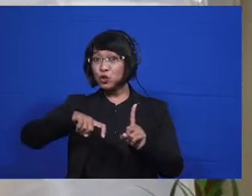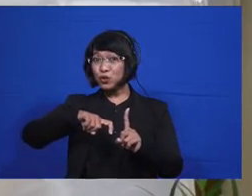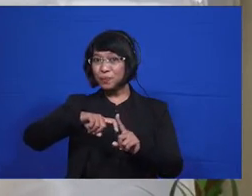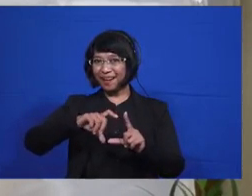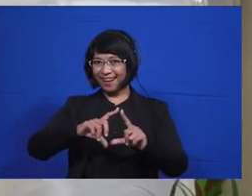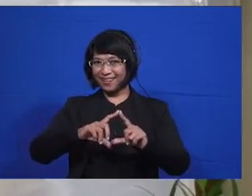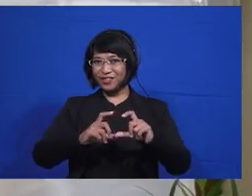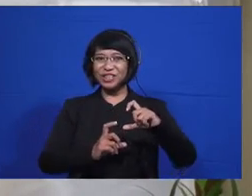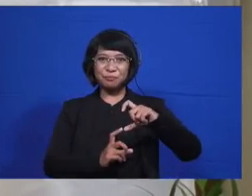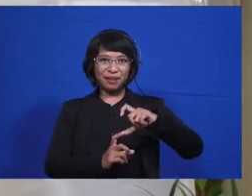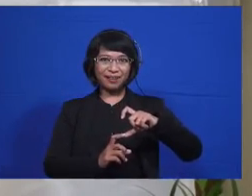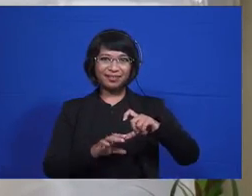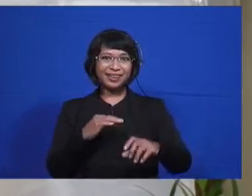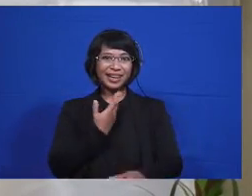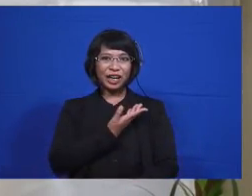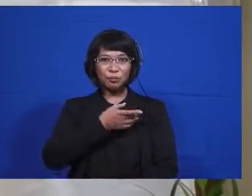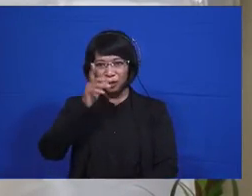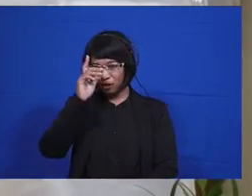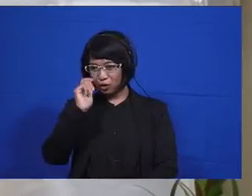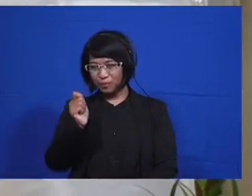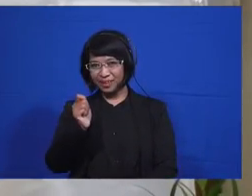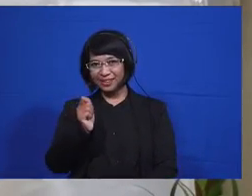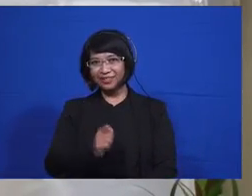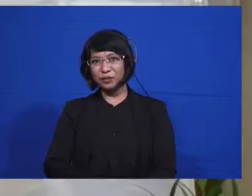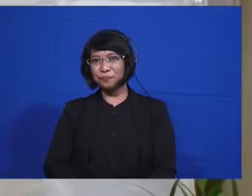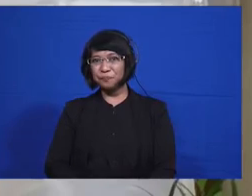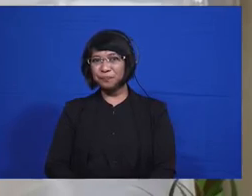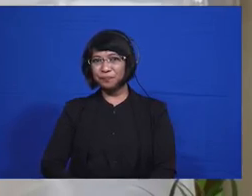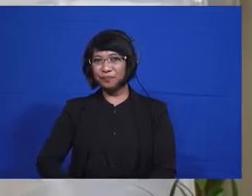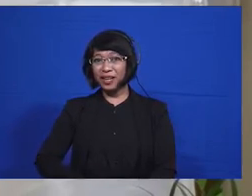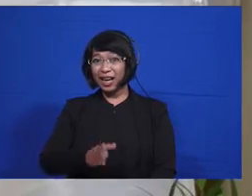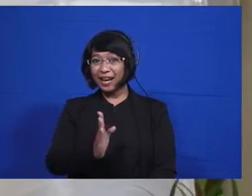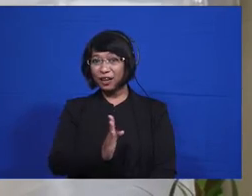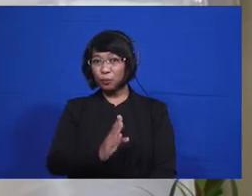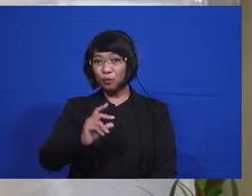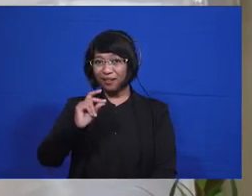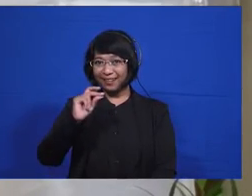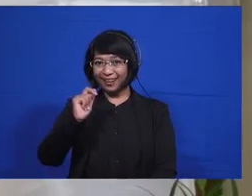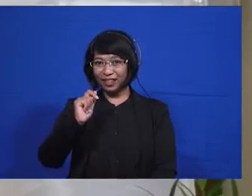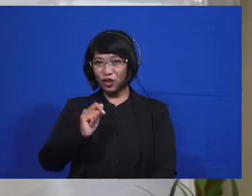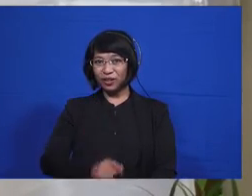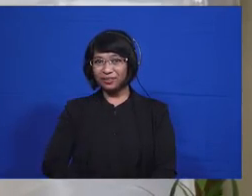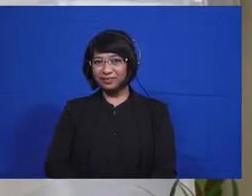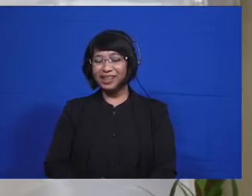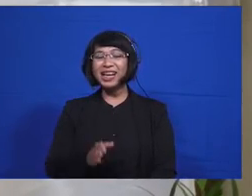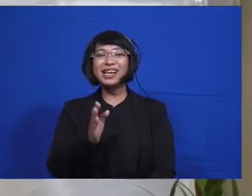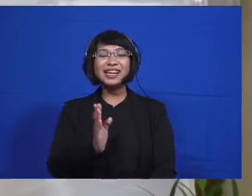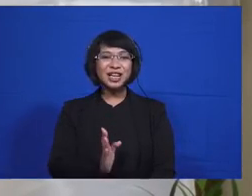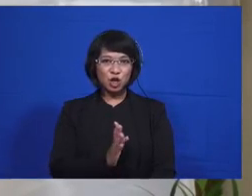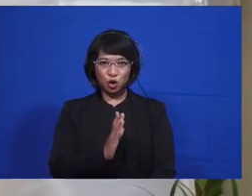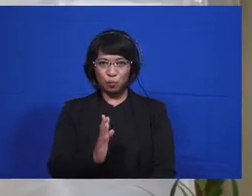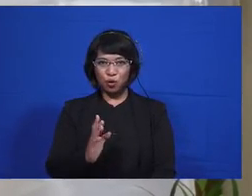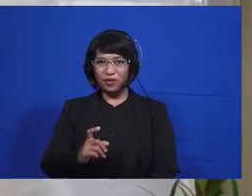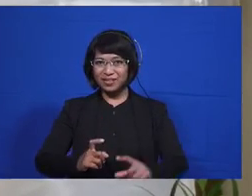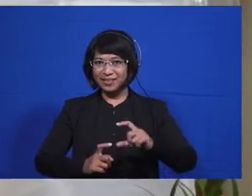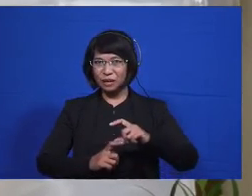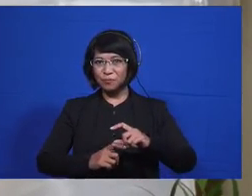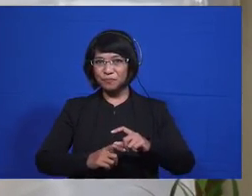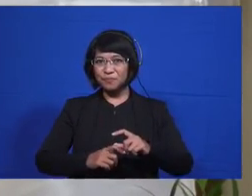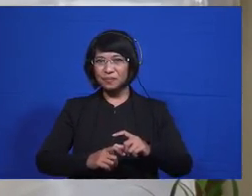Yang kami hormati Romo Rektor dan Romo Staf Seminari